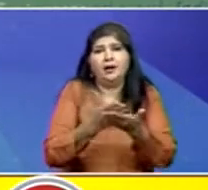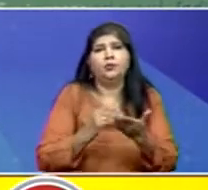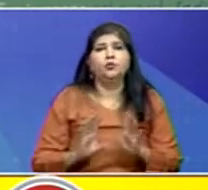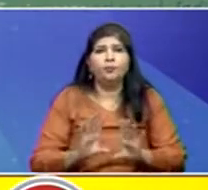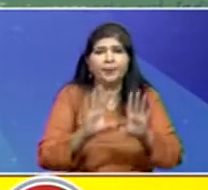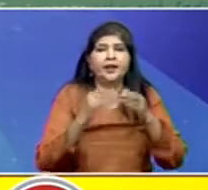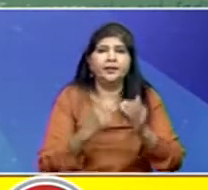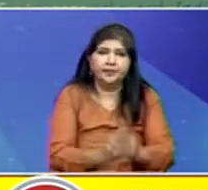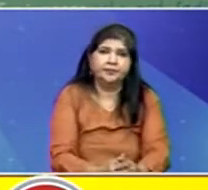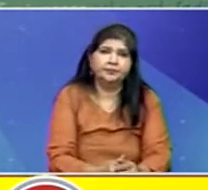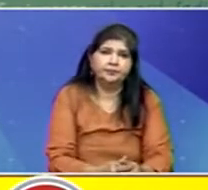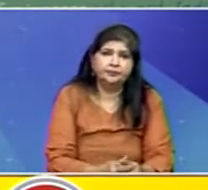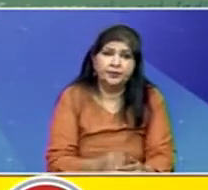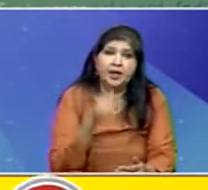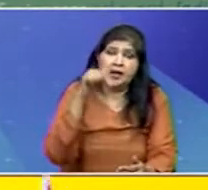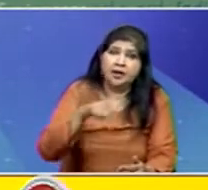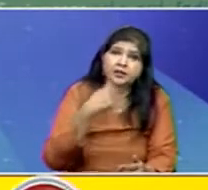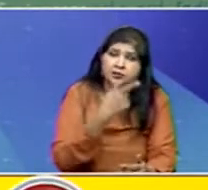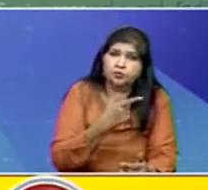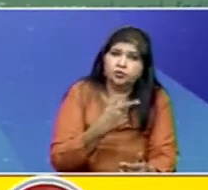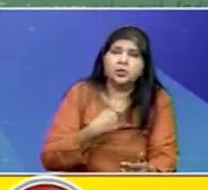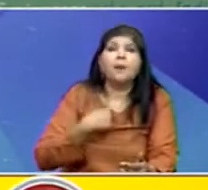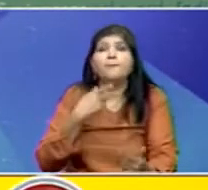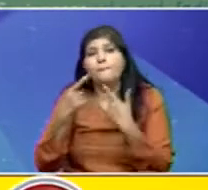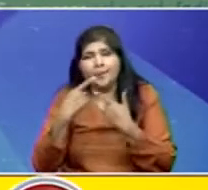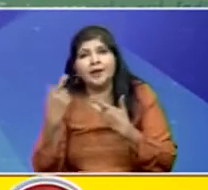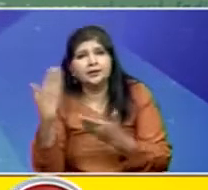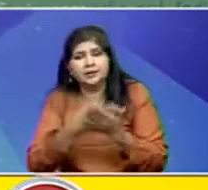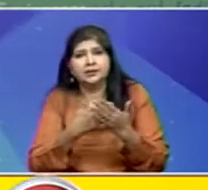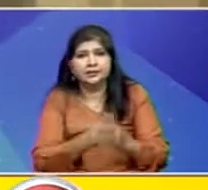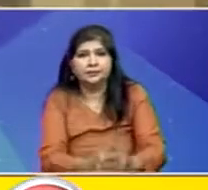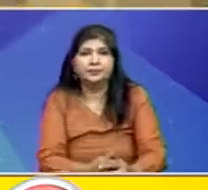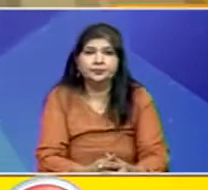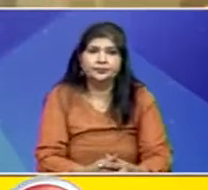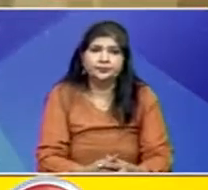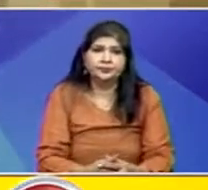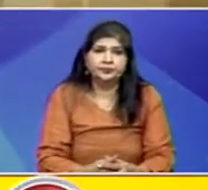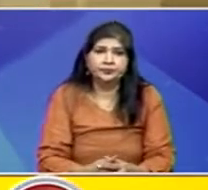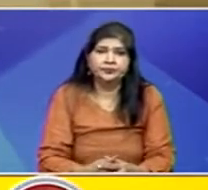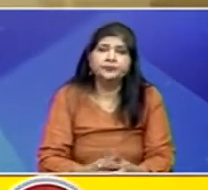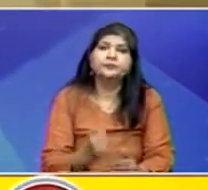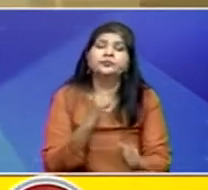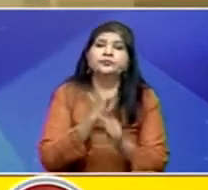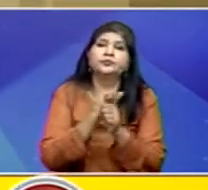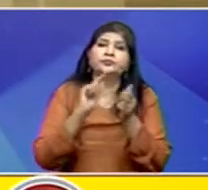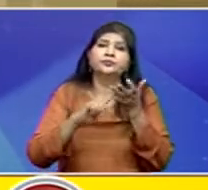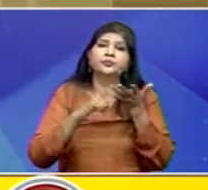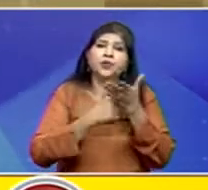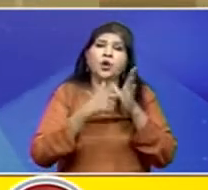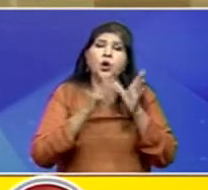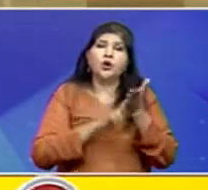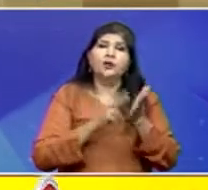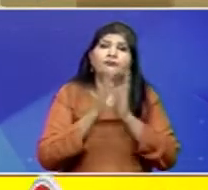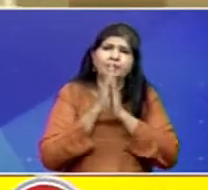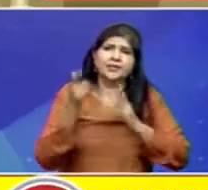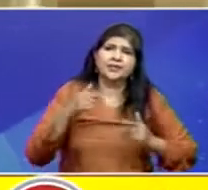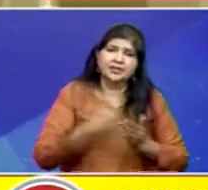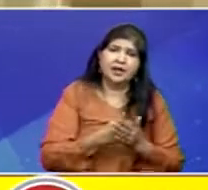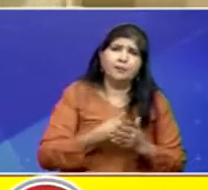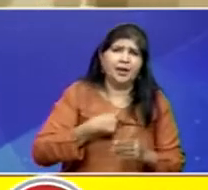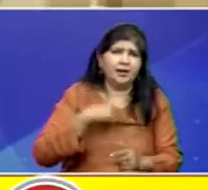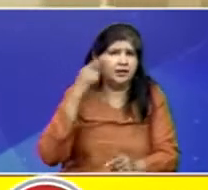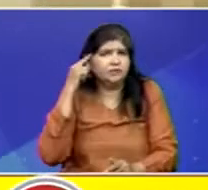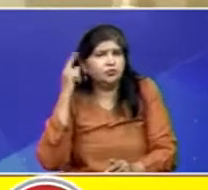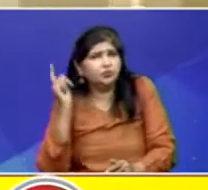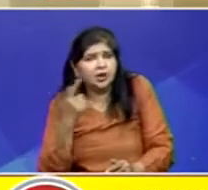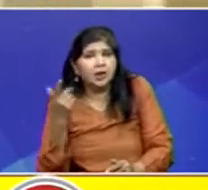वढ़ा रहे हैं, आईए उनसे ही कुछ बाते करते हैं, गवरव जी नमस्ते, मैंने सुना है कि